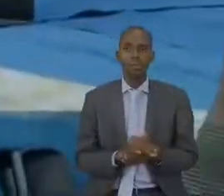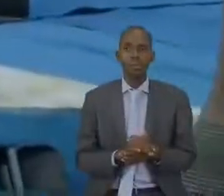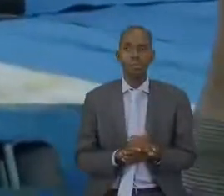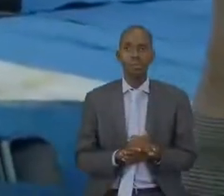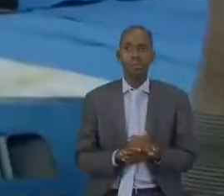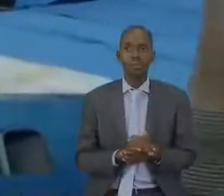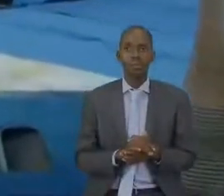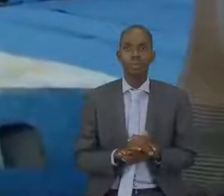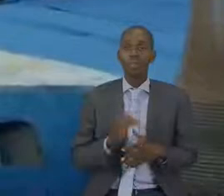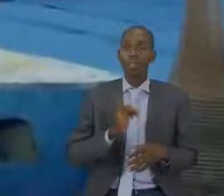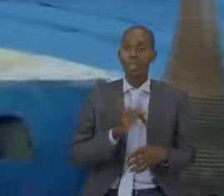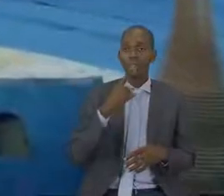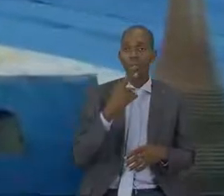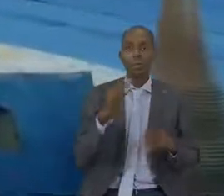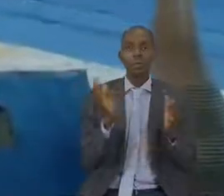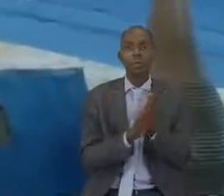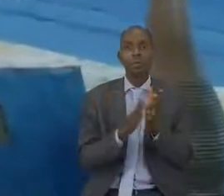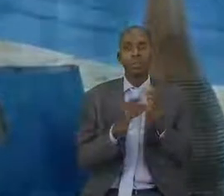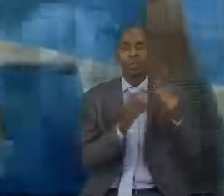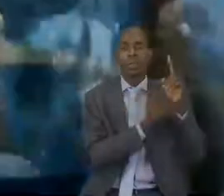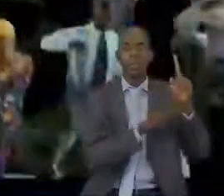Je dis gloire à Dieu.